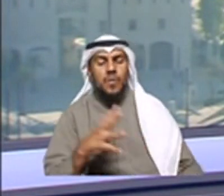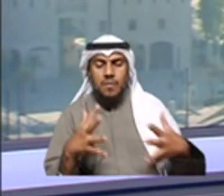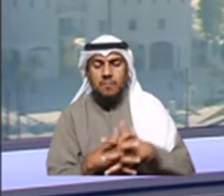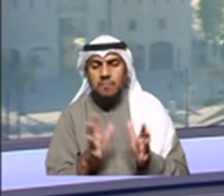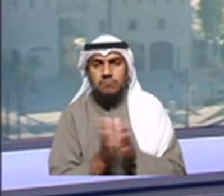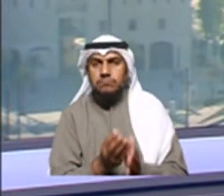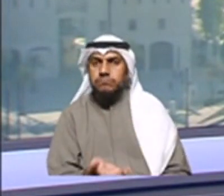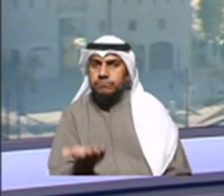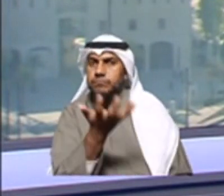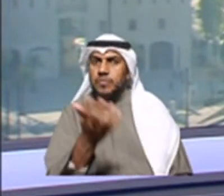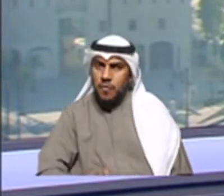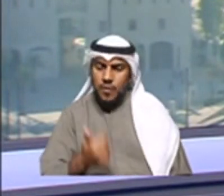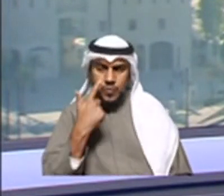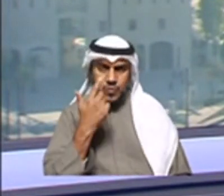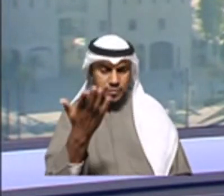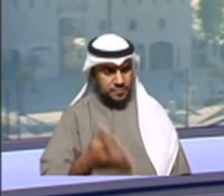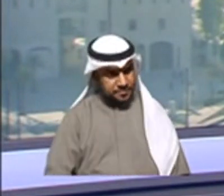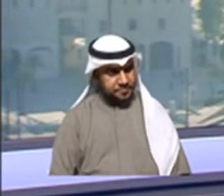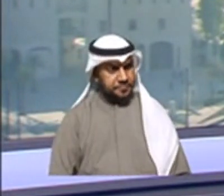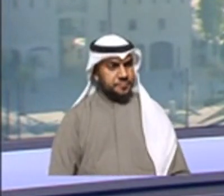دولار أمريكي. إلى التفاصيل.